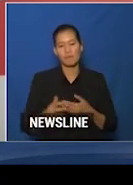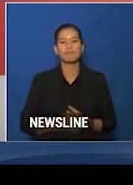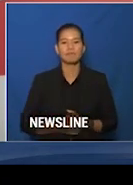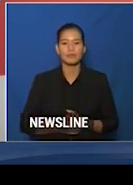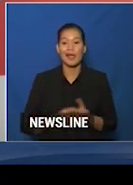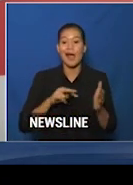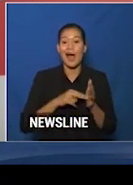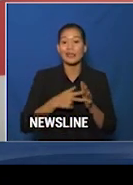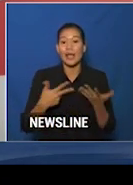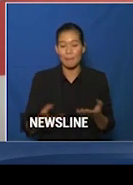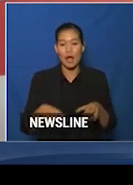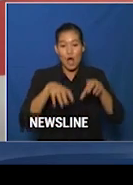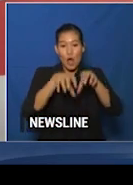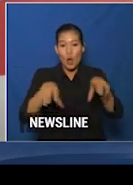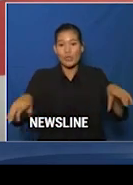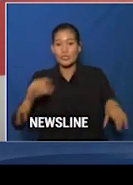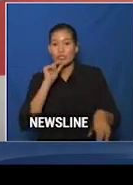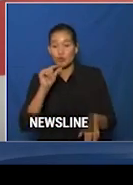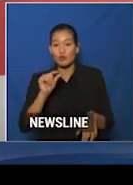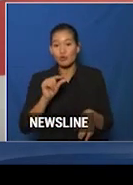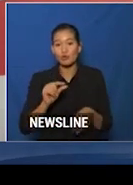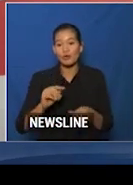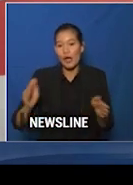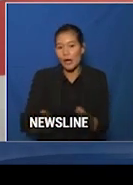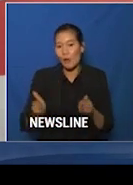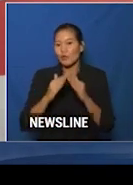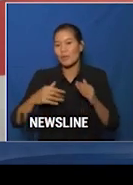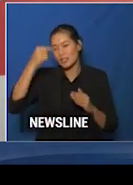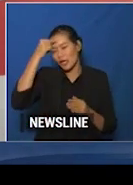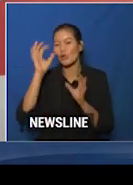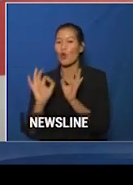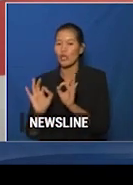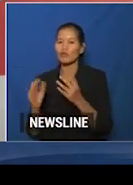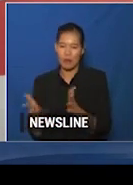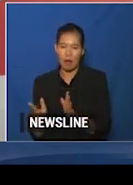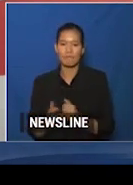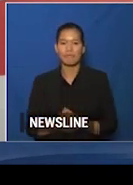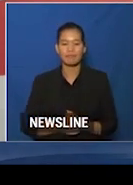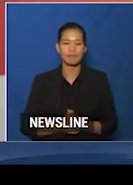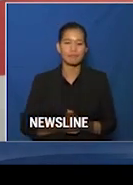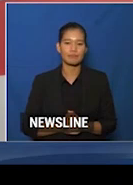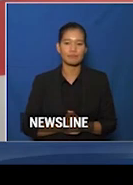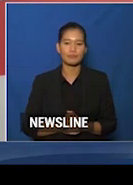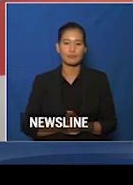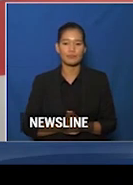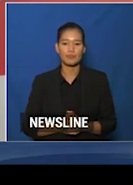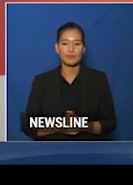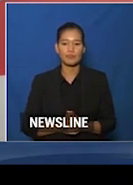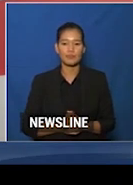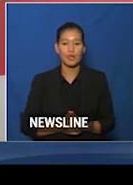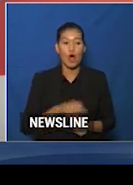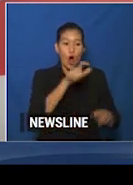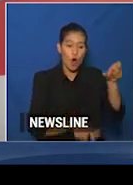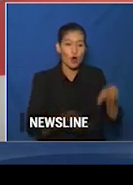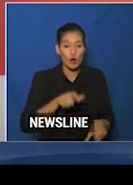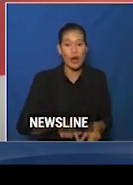posisi logistik kita nelayan perawatan di rumah sakit Cukup Sudah barang tentu para pelaksana di